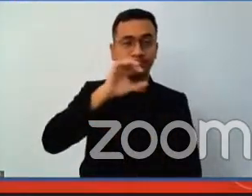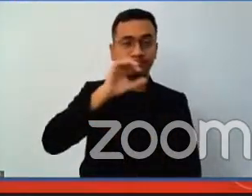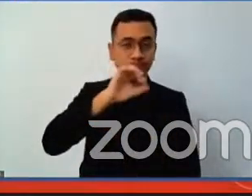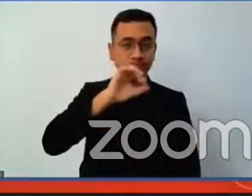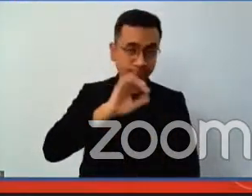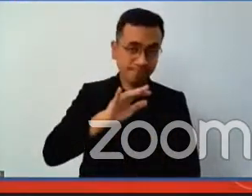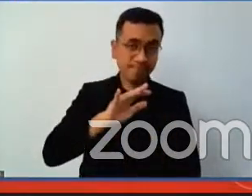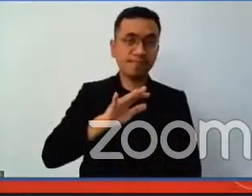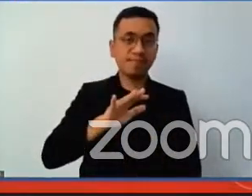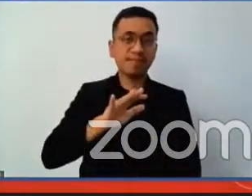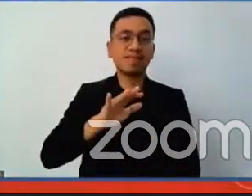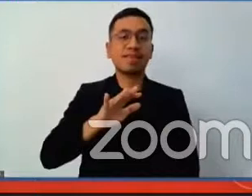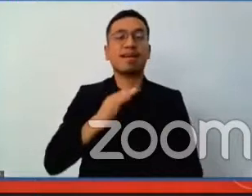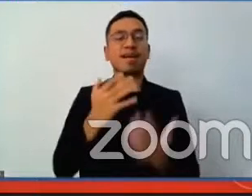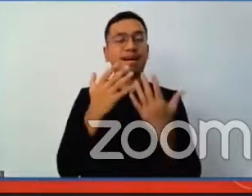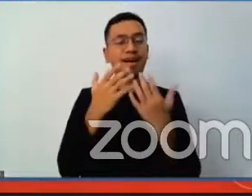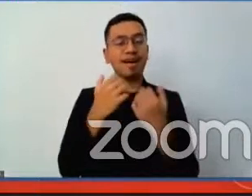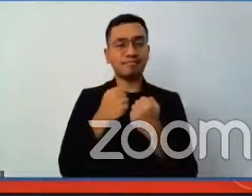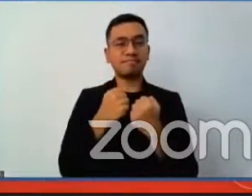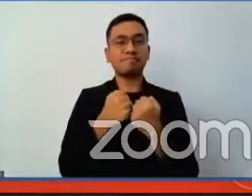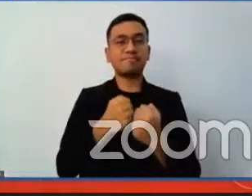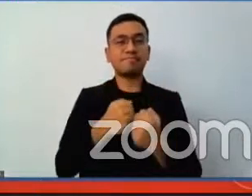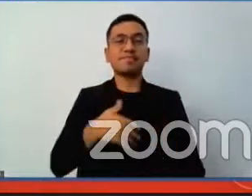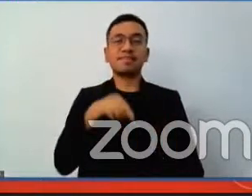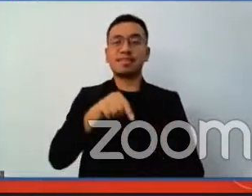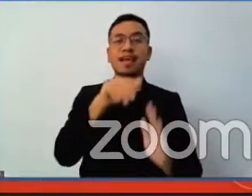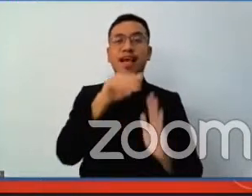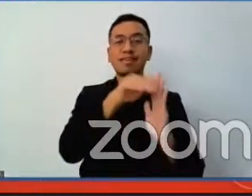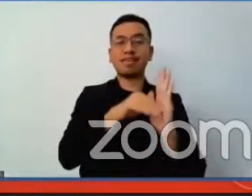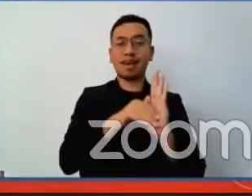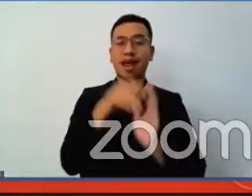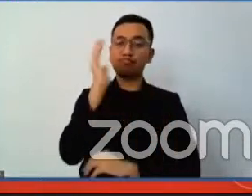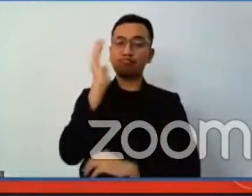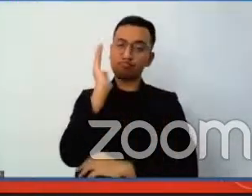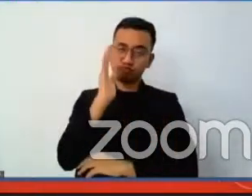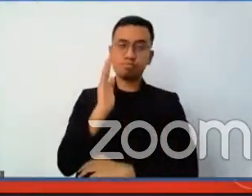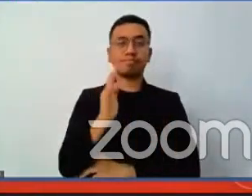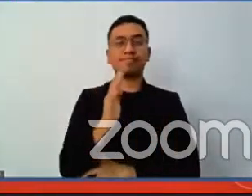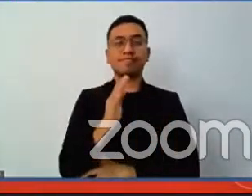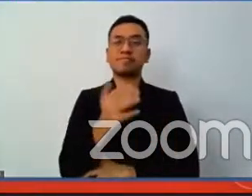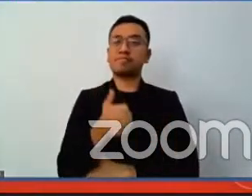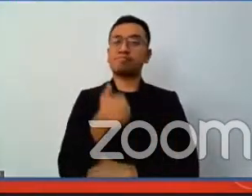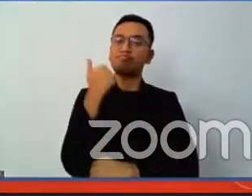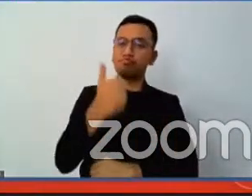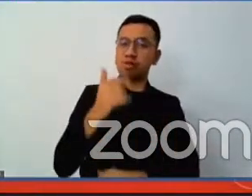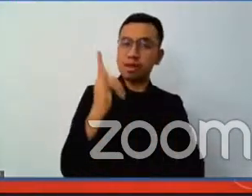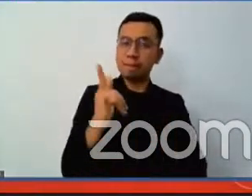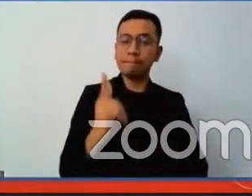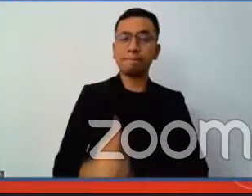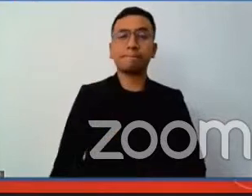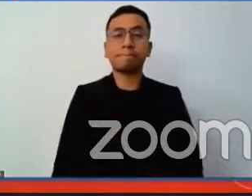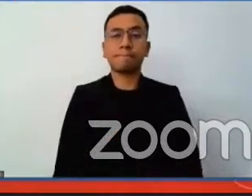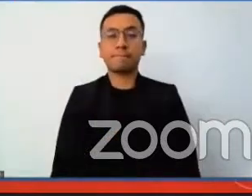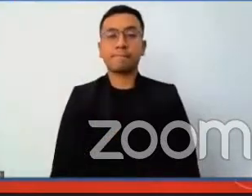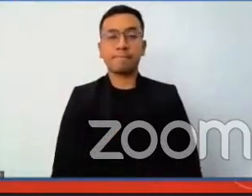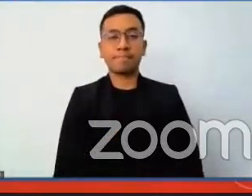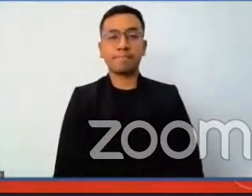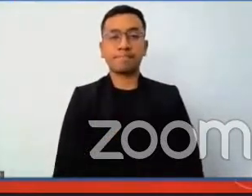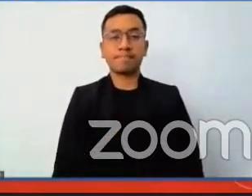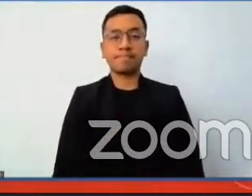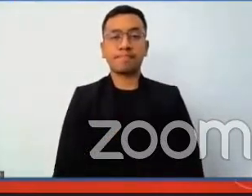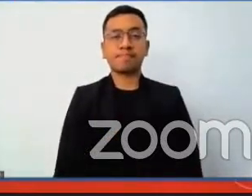beberapa hal tidak mengurangi makna atau esensi dari webinar kali ini. Bapak dan Ibu sekalian, kondisi